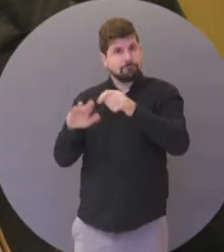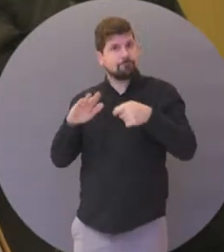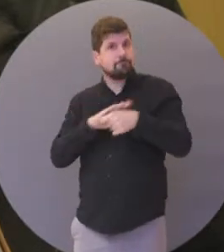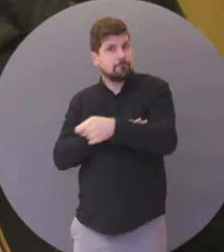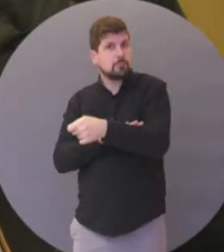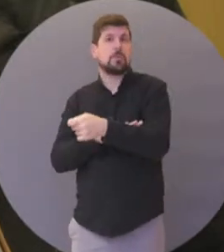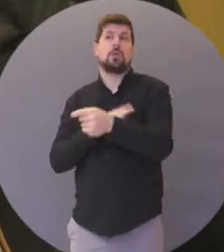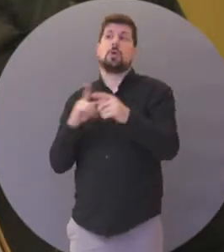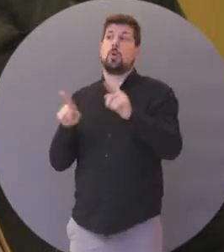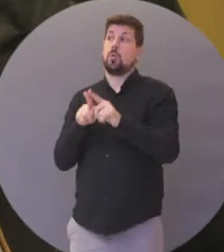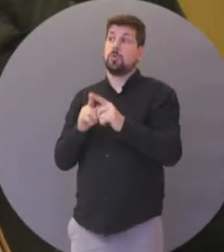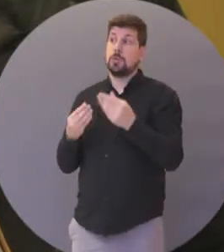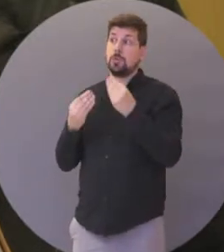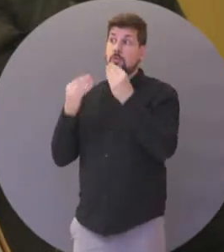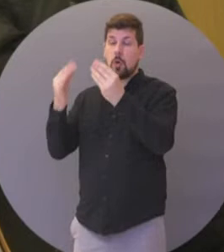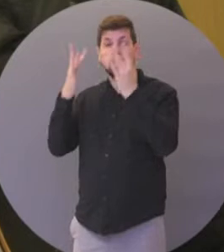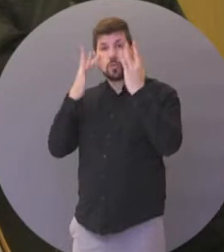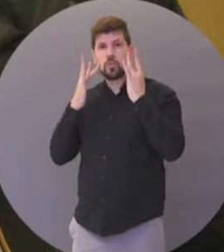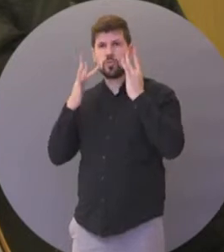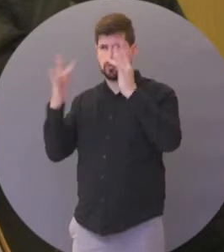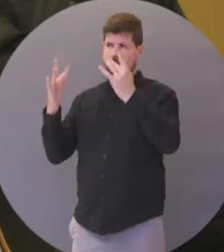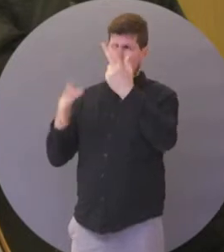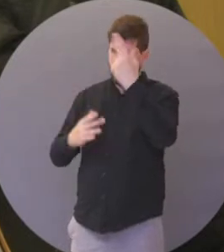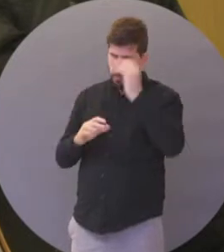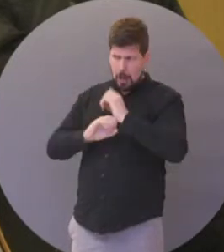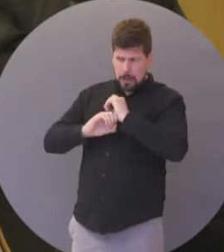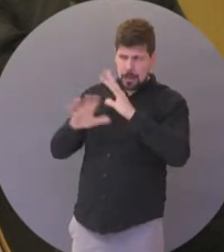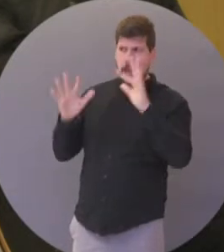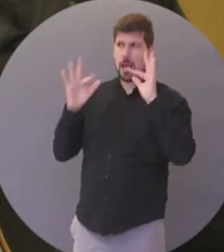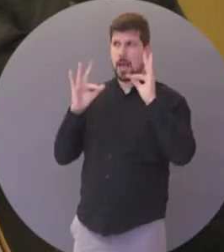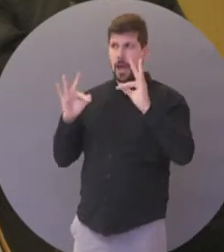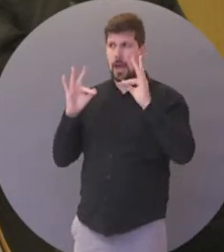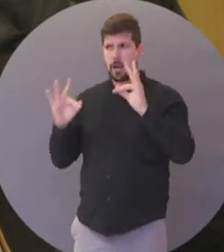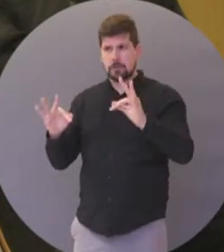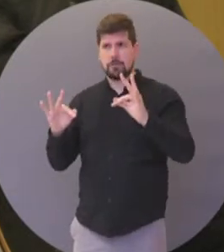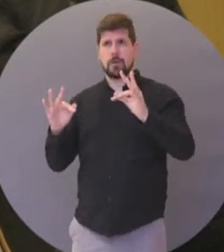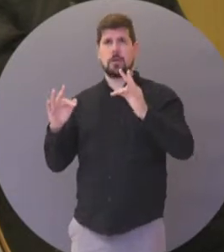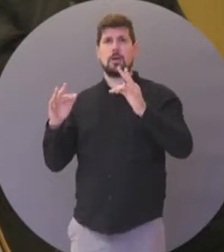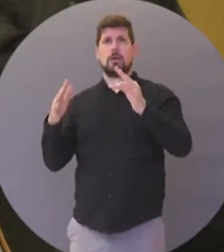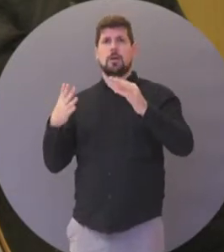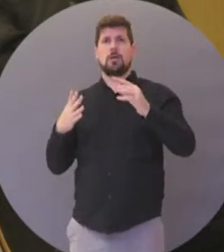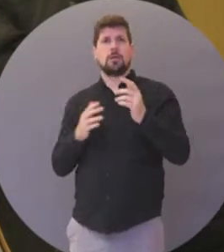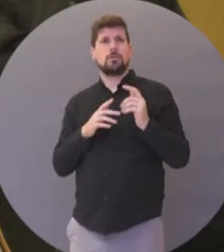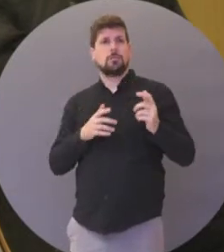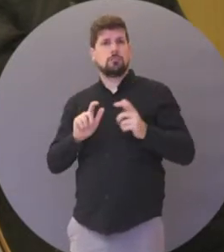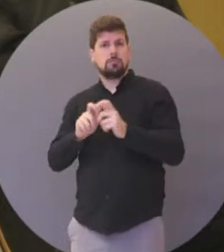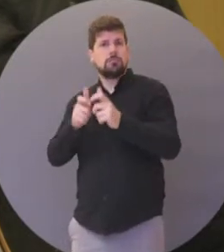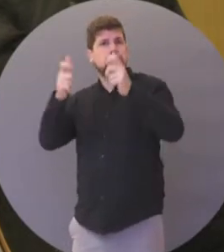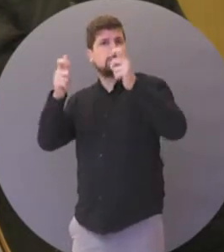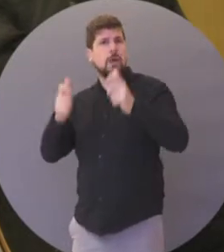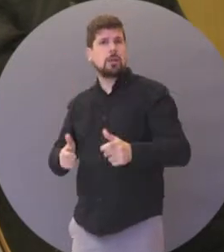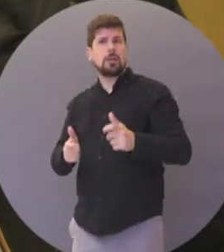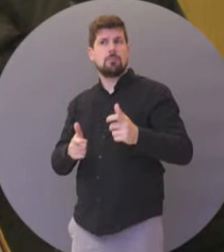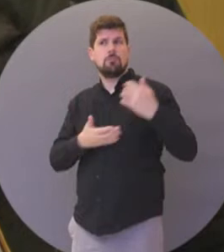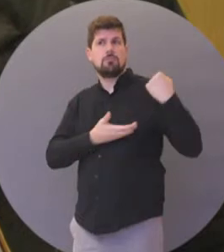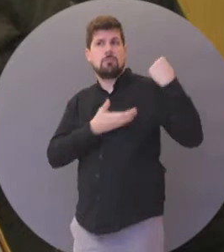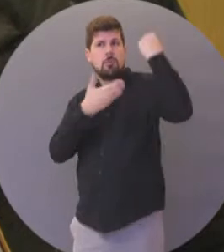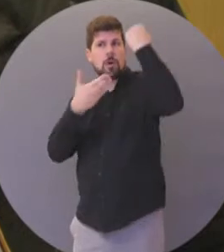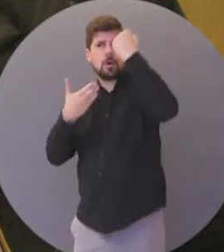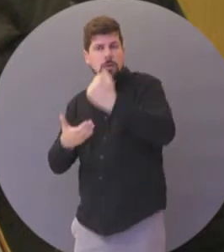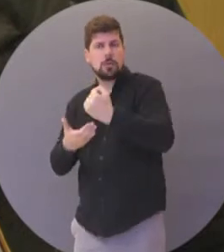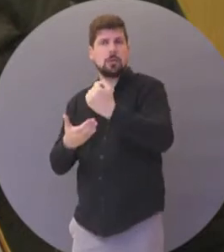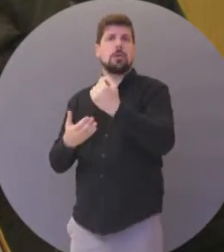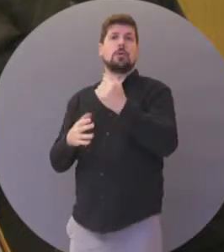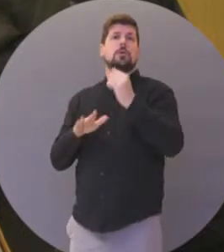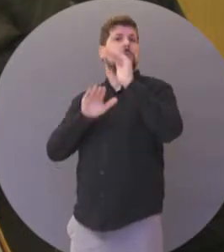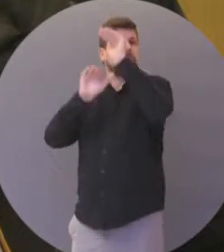aussi de les acculturer pour pouvoir intervenir sur les dents creuses ou sur le patrimoine historique dont la recalification est nécessaire et